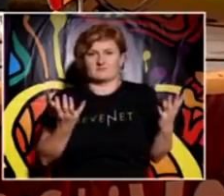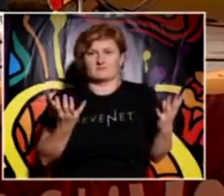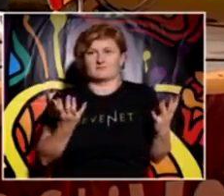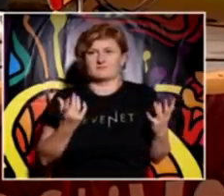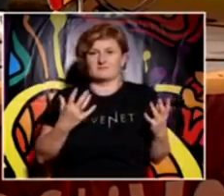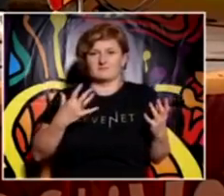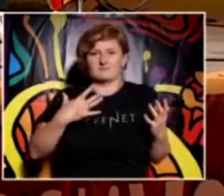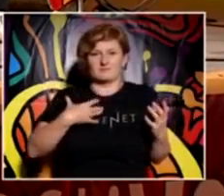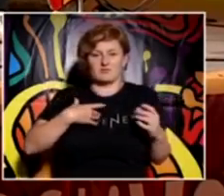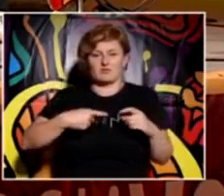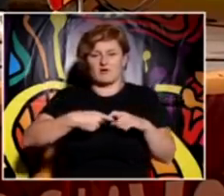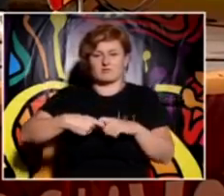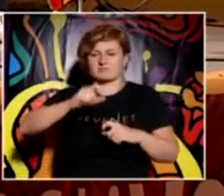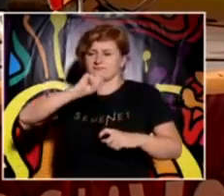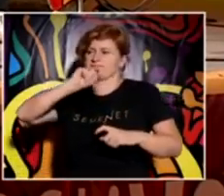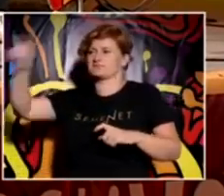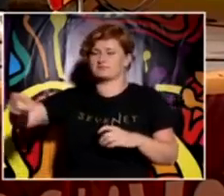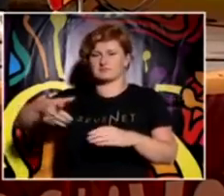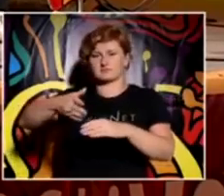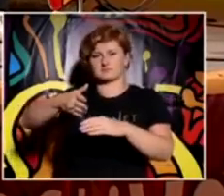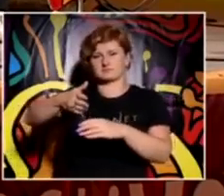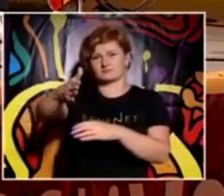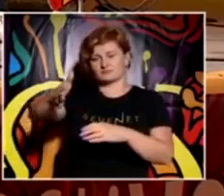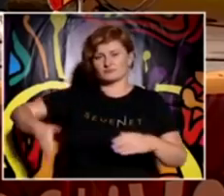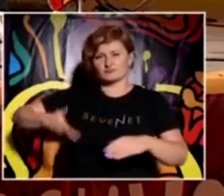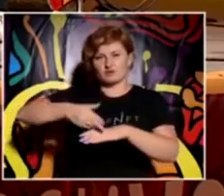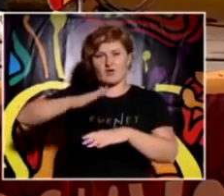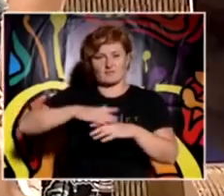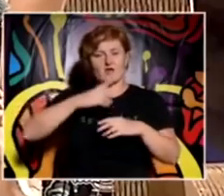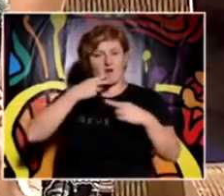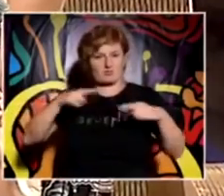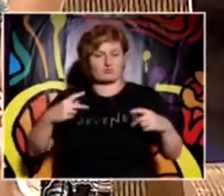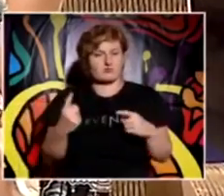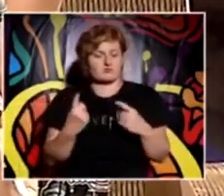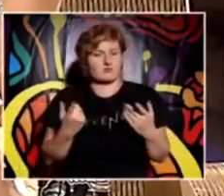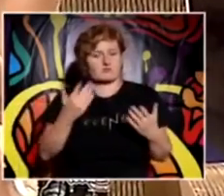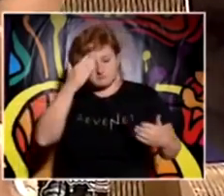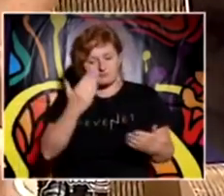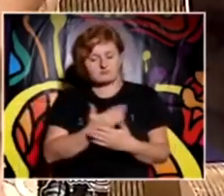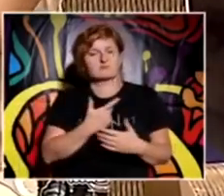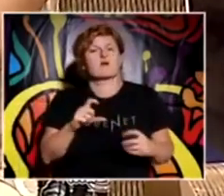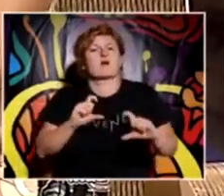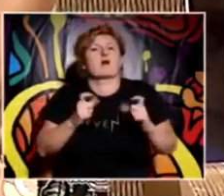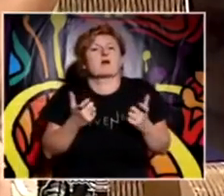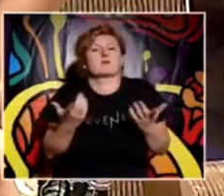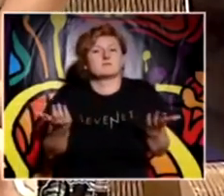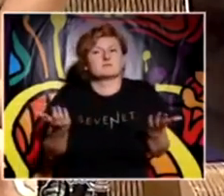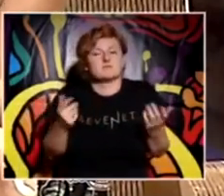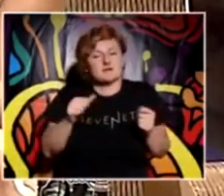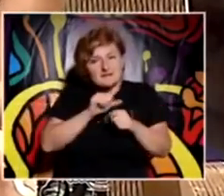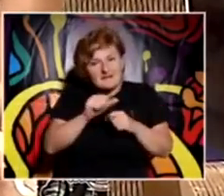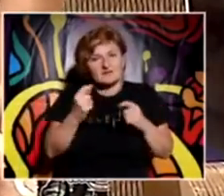rzuciłem kotwicą w brzeg, udało nam się, że no różnie mogłoby się skończyć. Są takie chwile, to jest